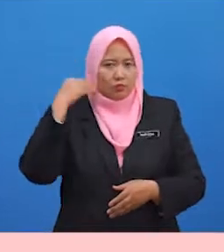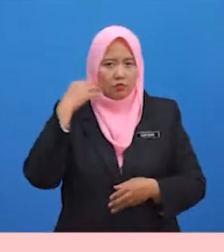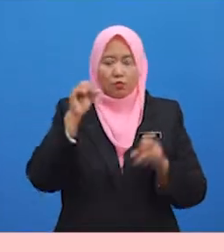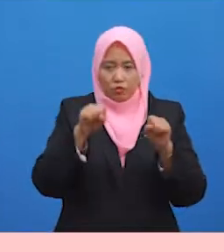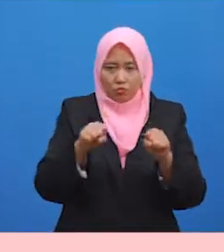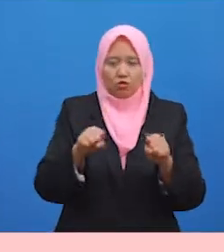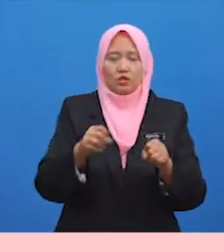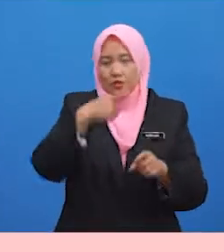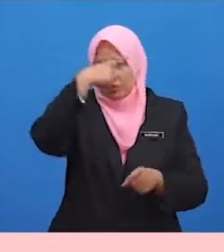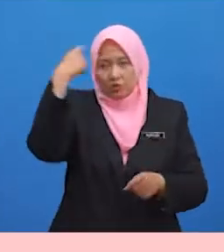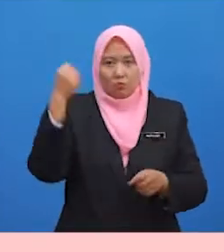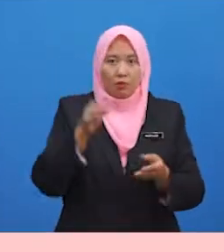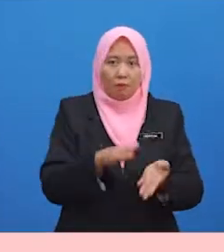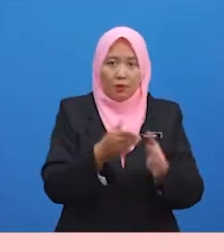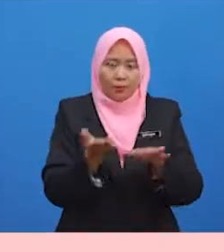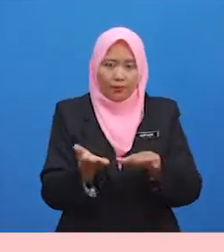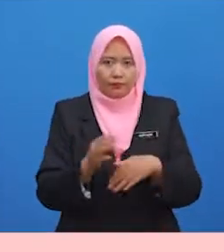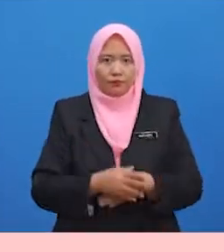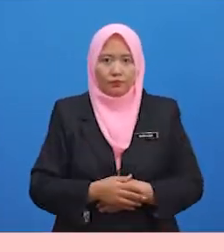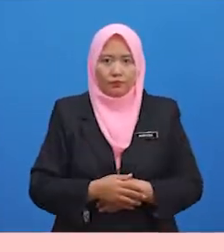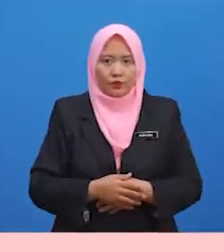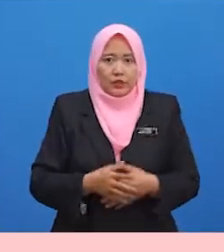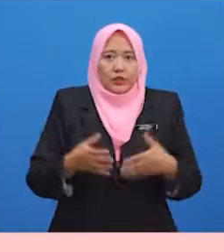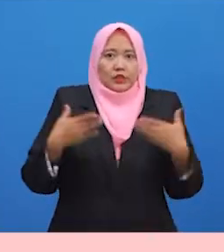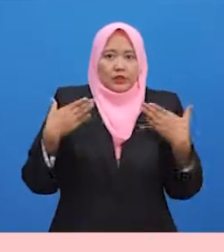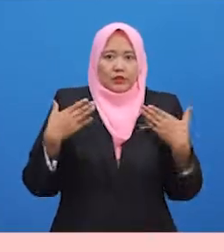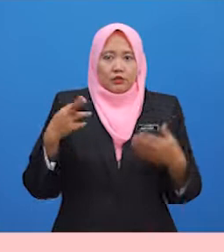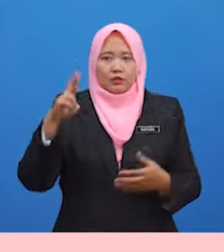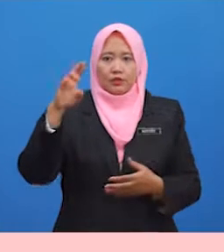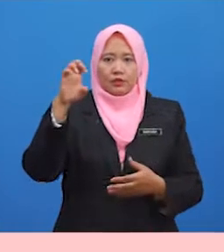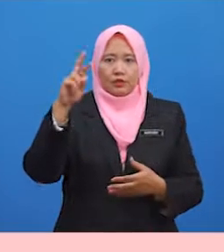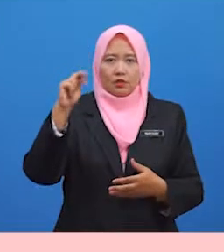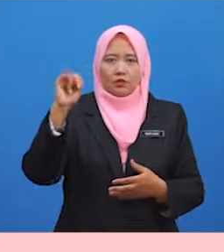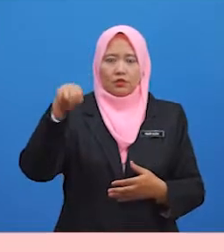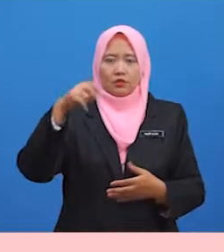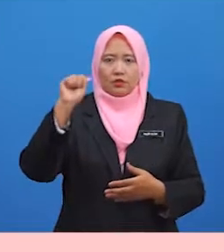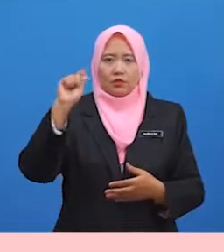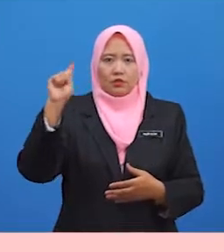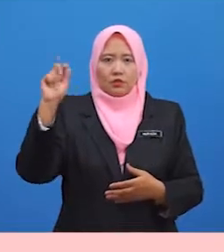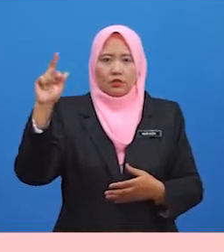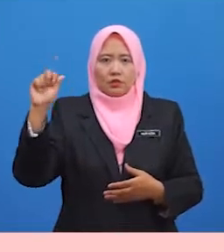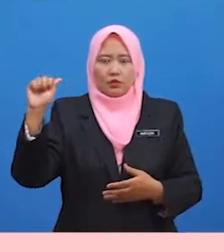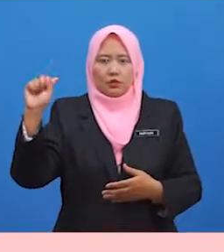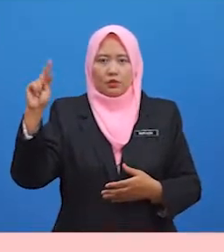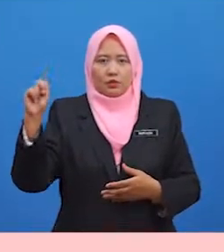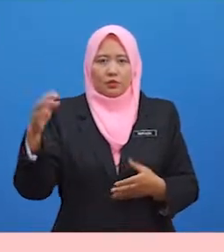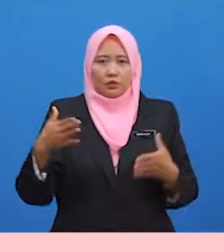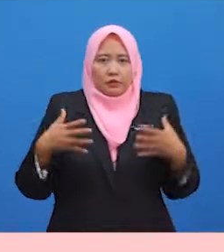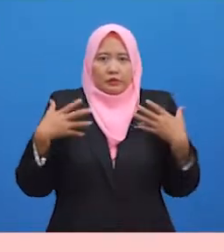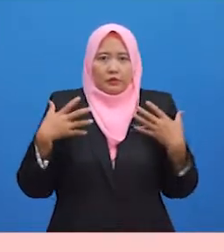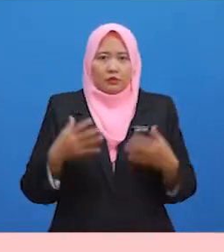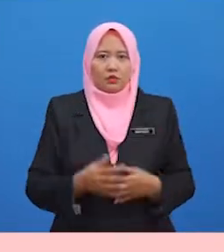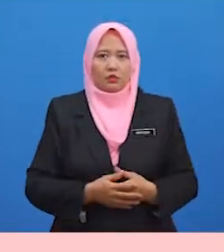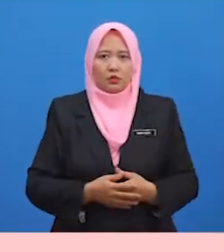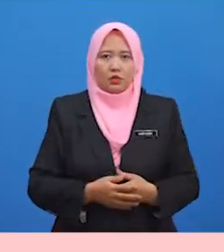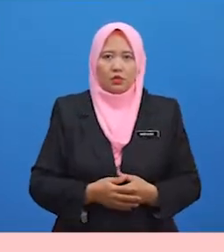Kedua, renjatan merupakan keadaan yang boleh membahayakan nyawa dan berlaku disebabkan oleh aliran